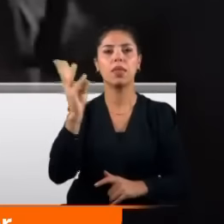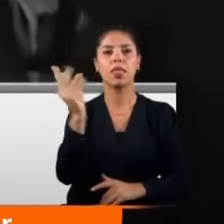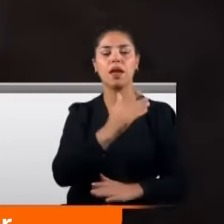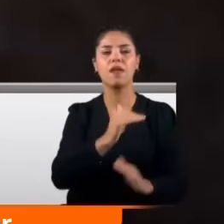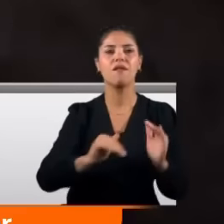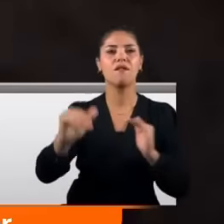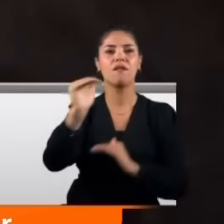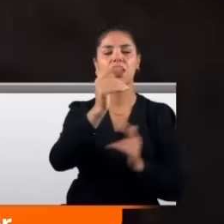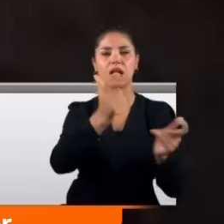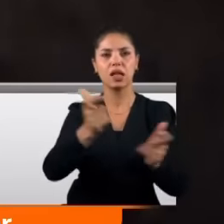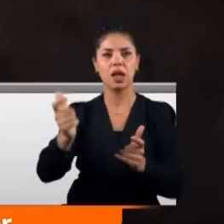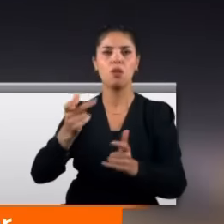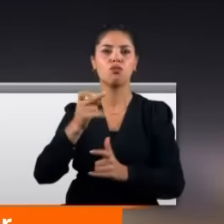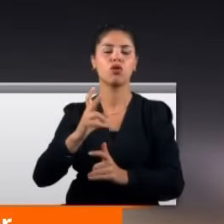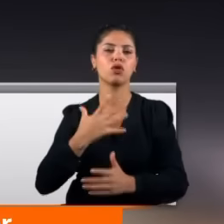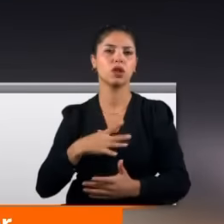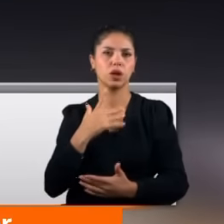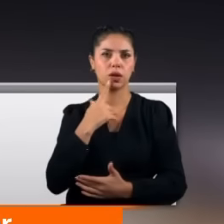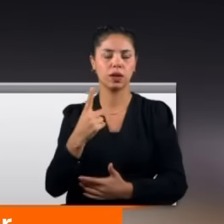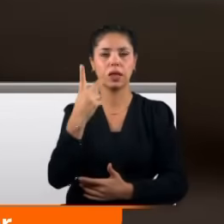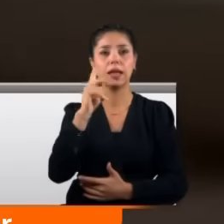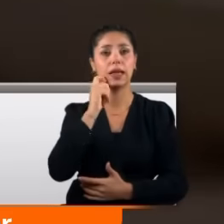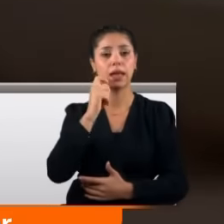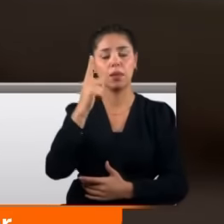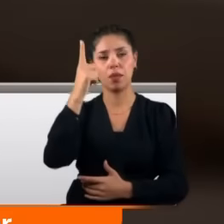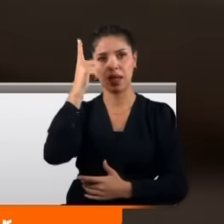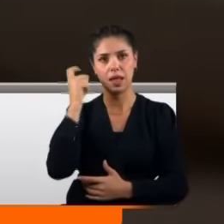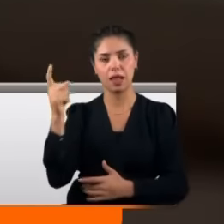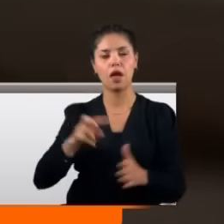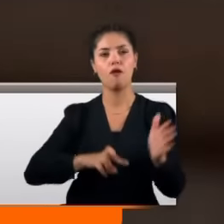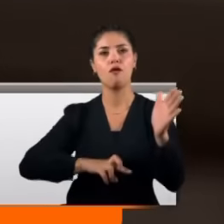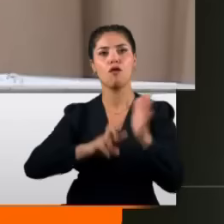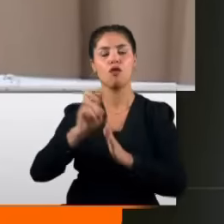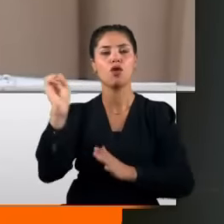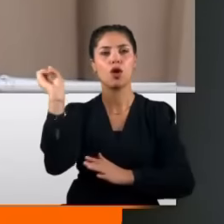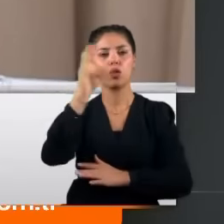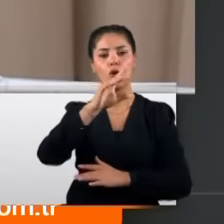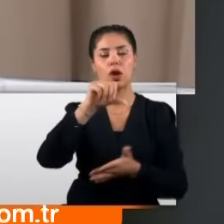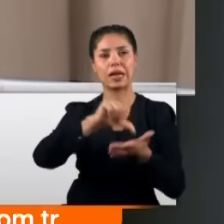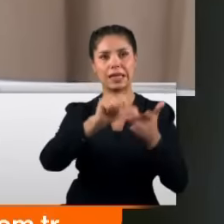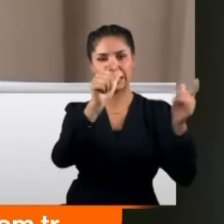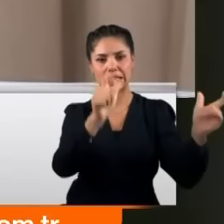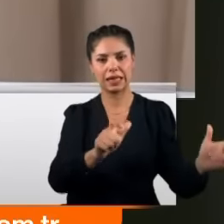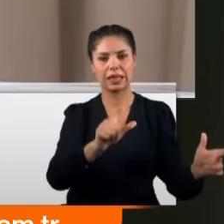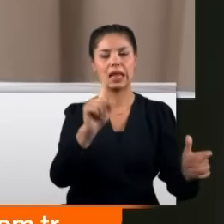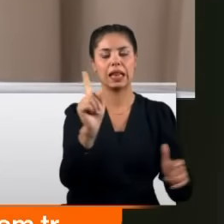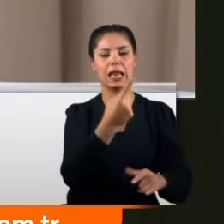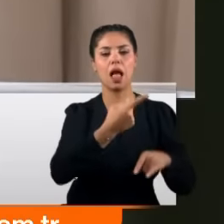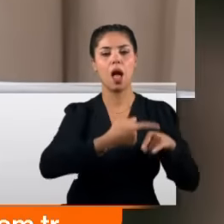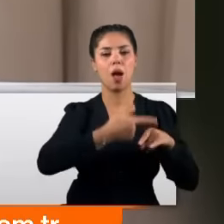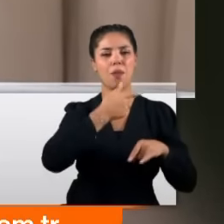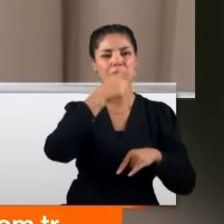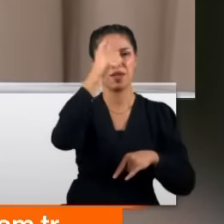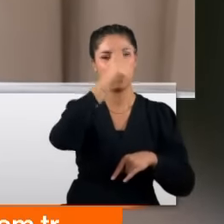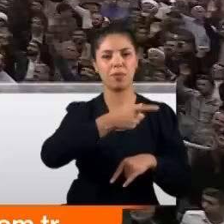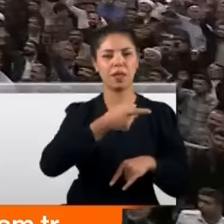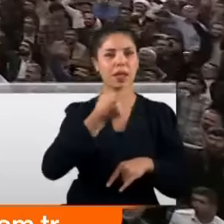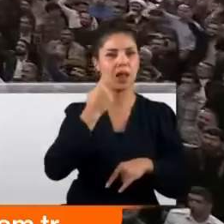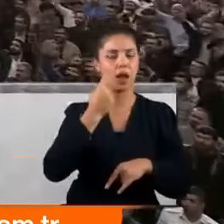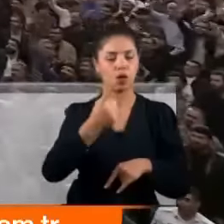istedi. 2 Ekim'de İsrail'e balistik füzeler atan İran'da ise dini lider Hamenei eline silah alarak